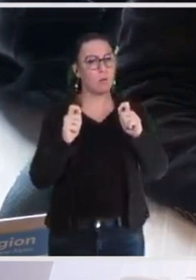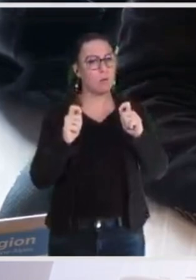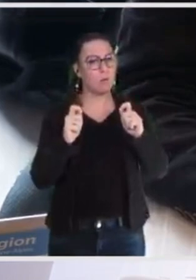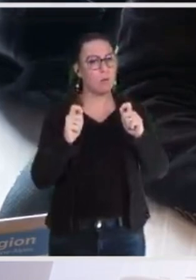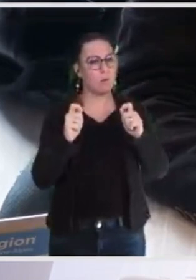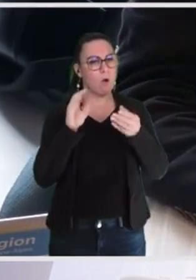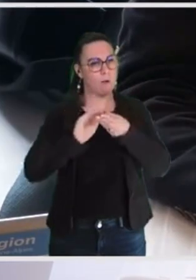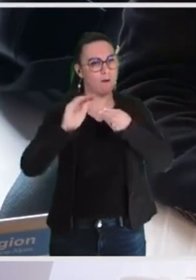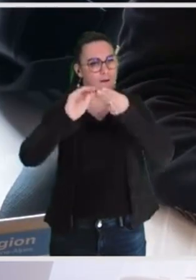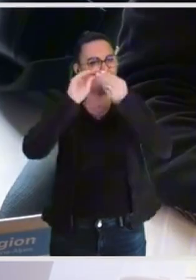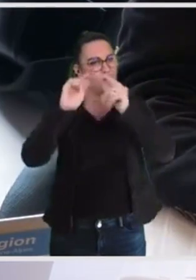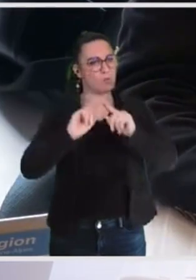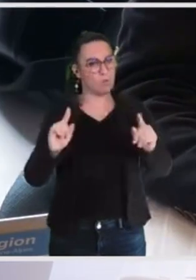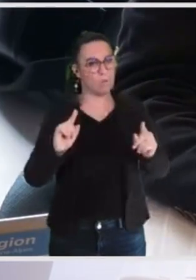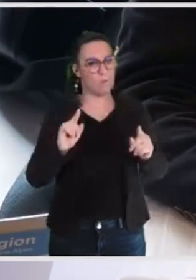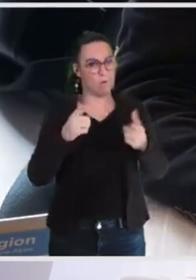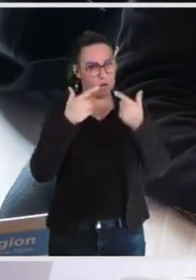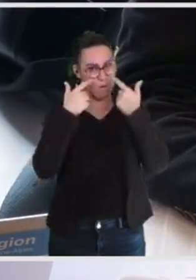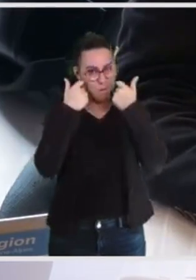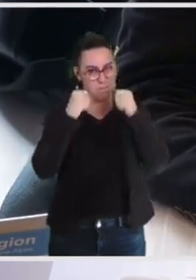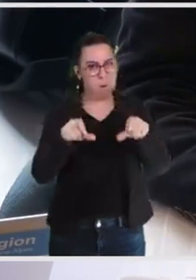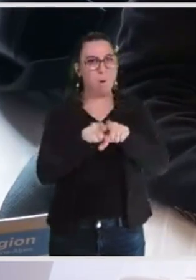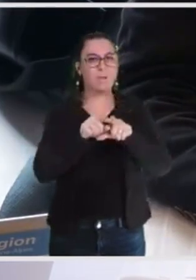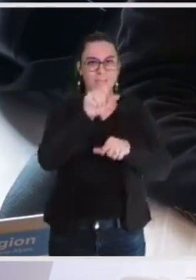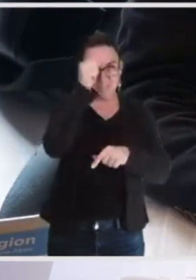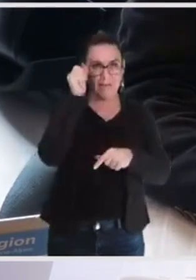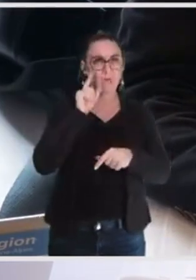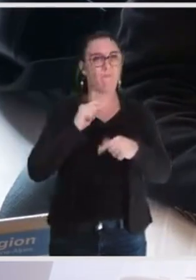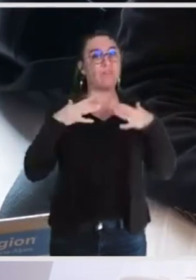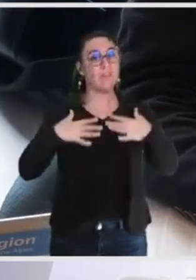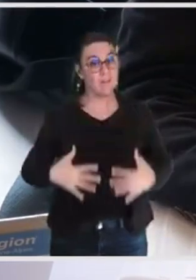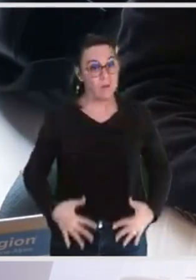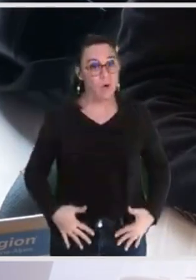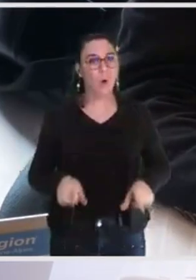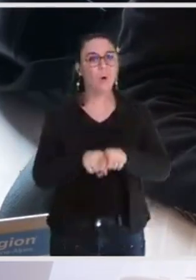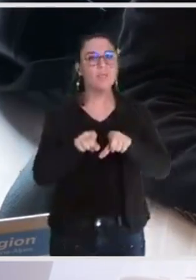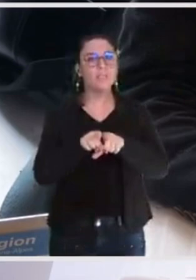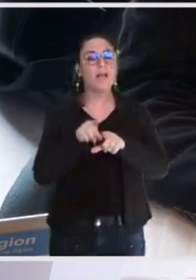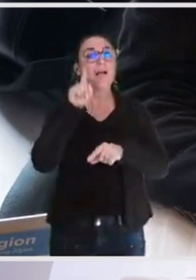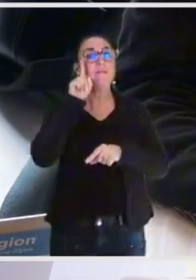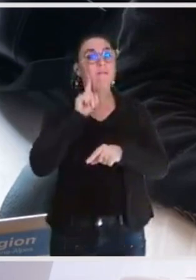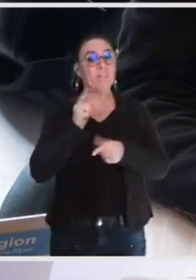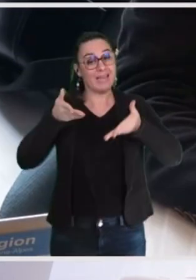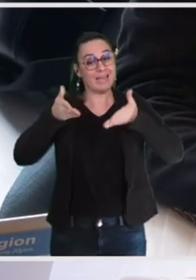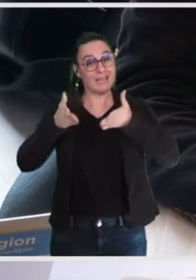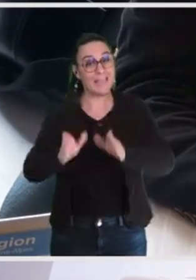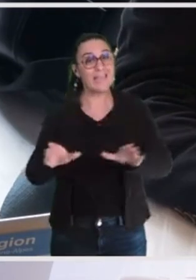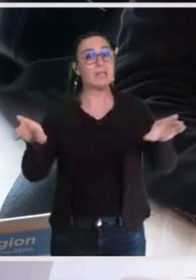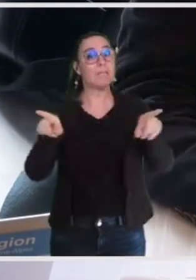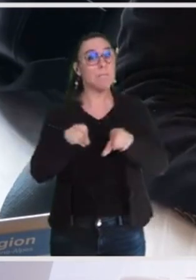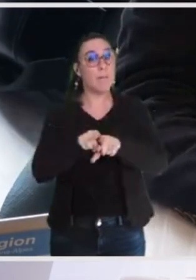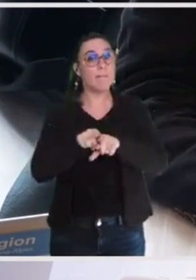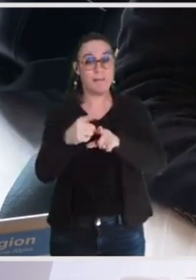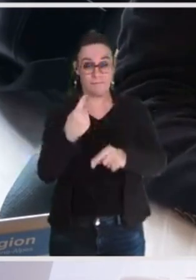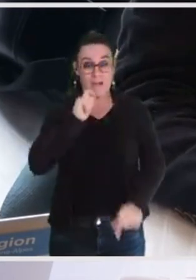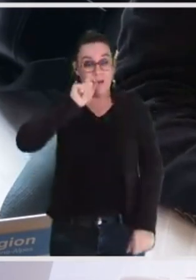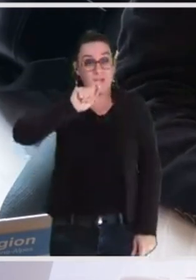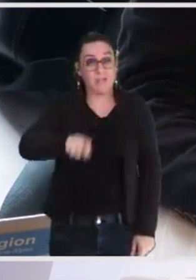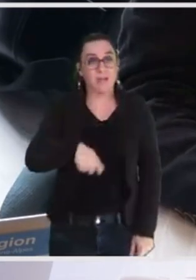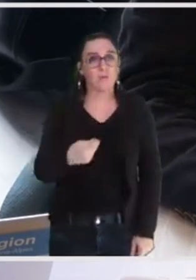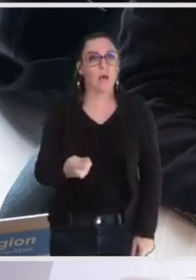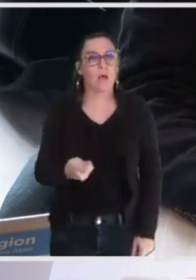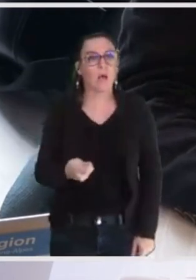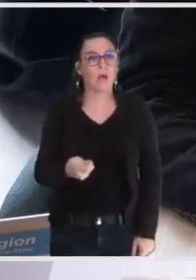y a des réalités physiologiques entre les garçons et les filles qui font que les filles font les mêmes choix de manière naturelle. Et